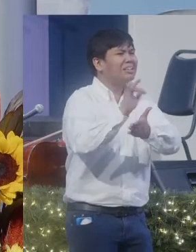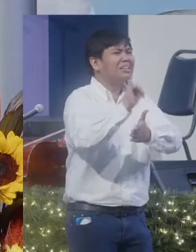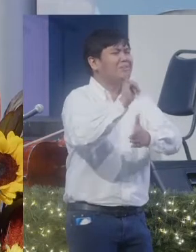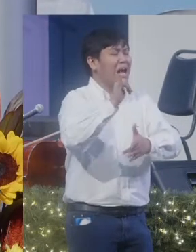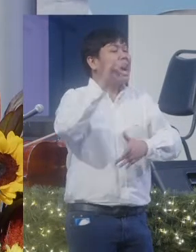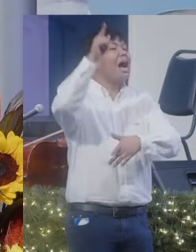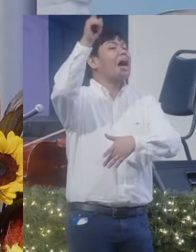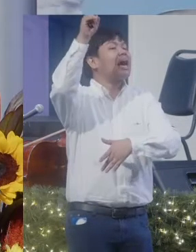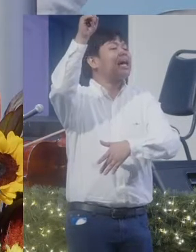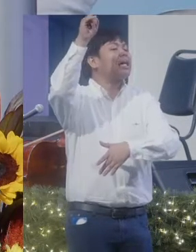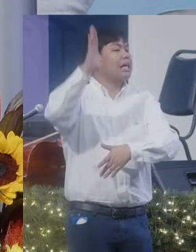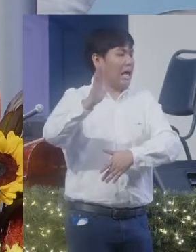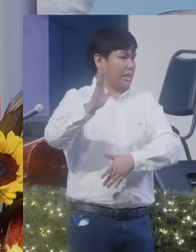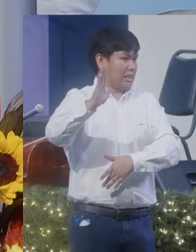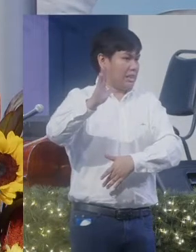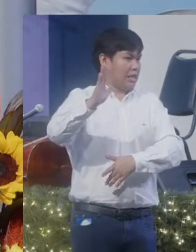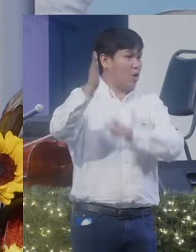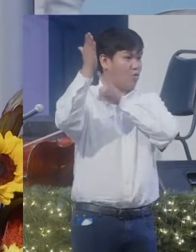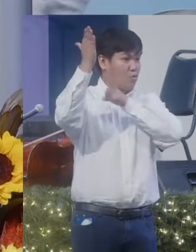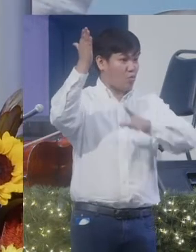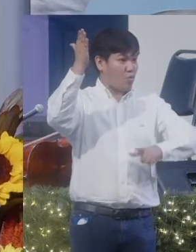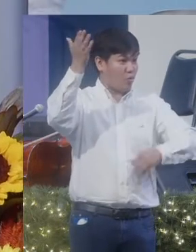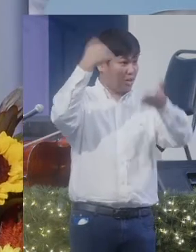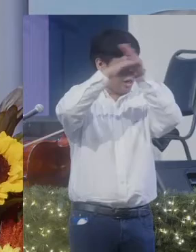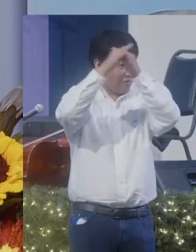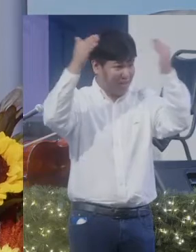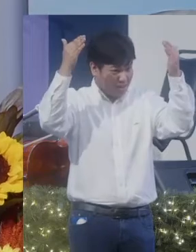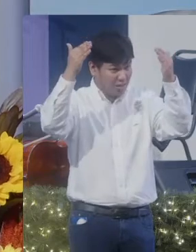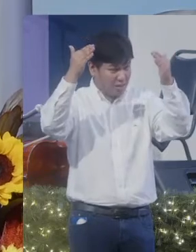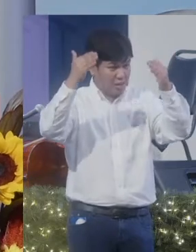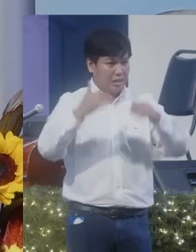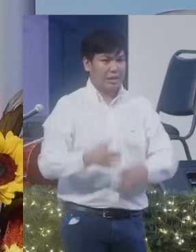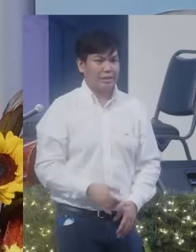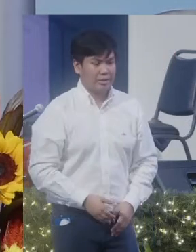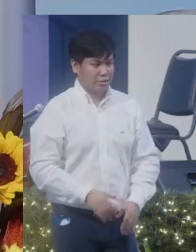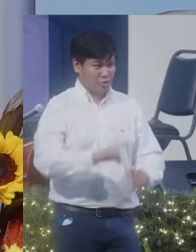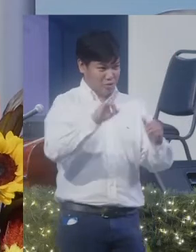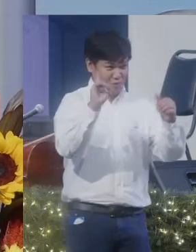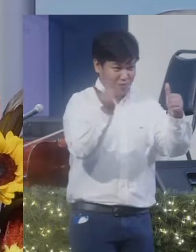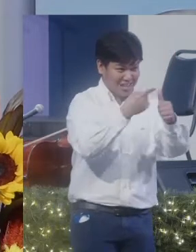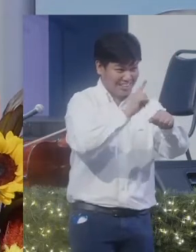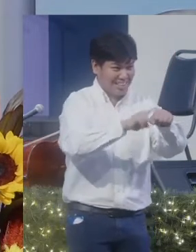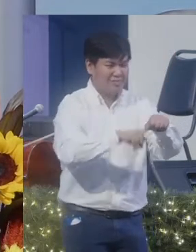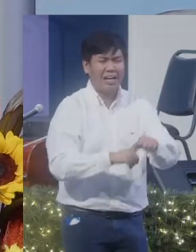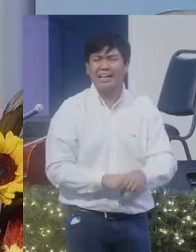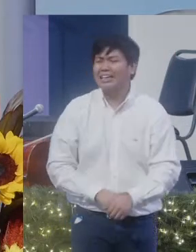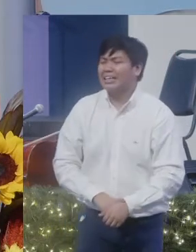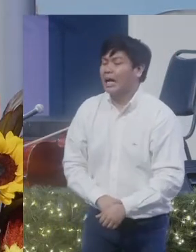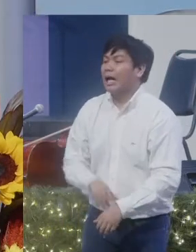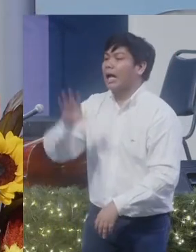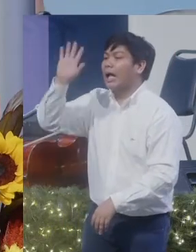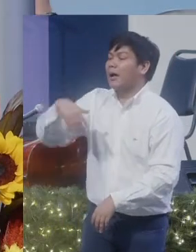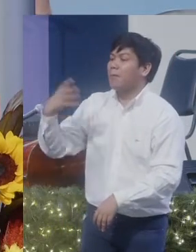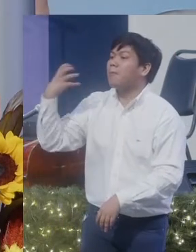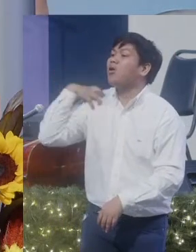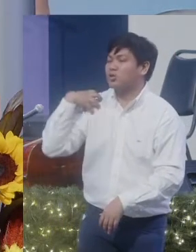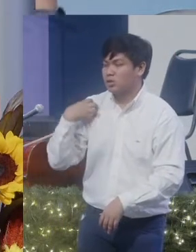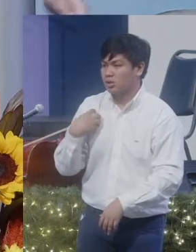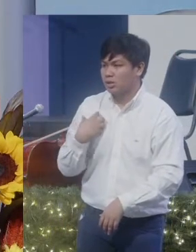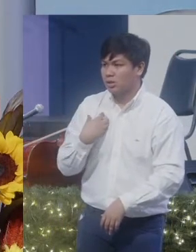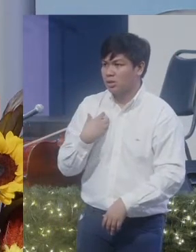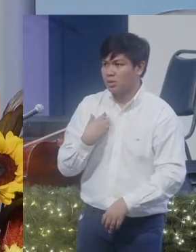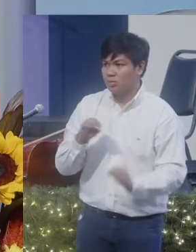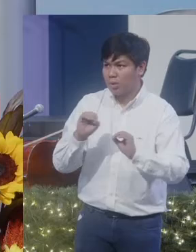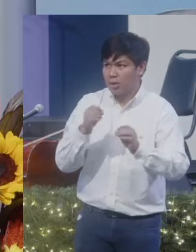epiktates, master, hindi. Iba na, nag-progress na. Yung Lord niya dito, curious.